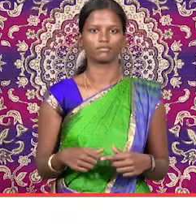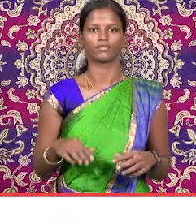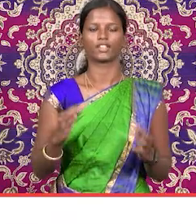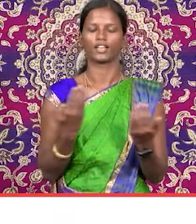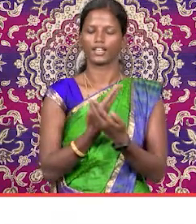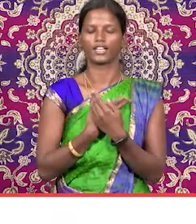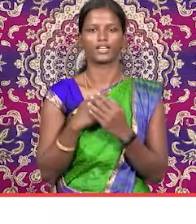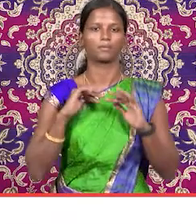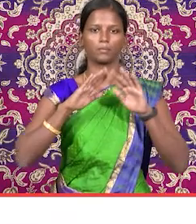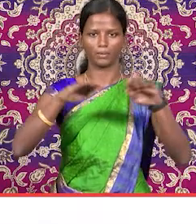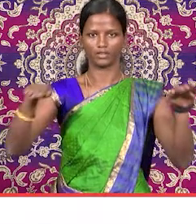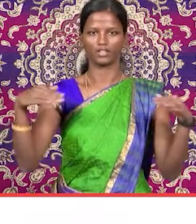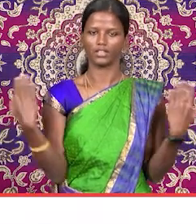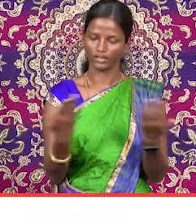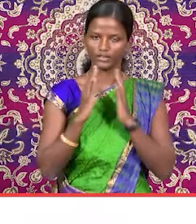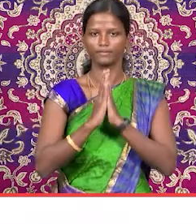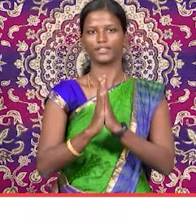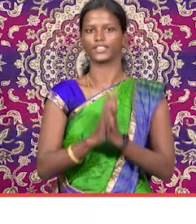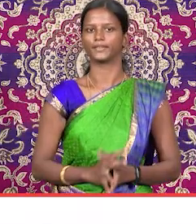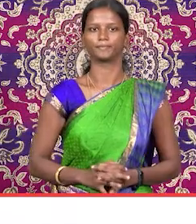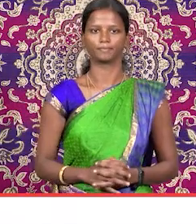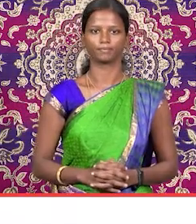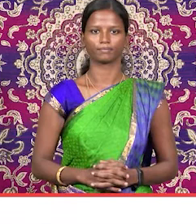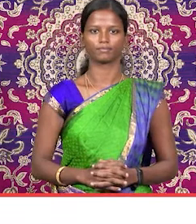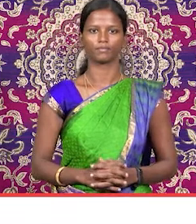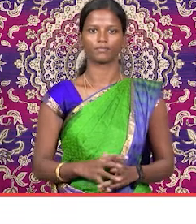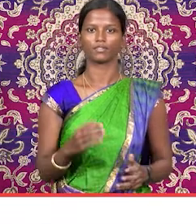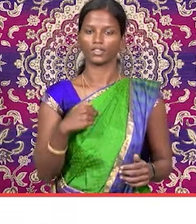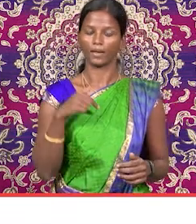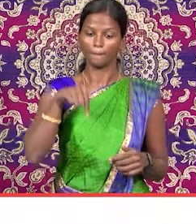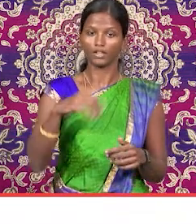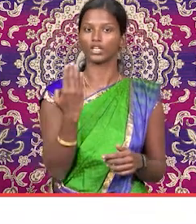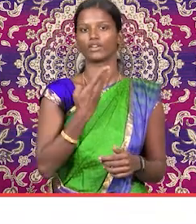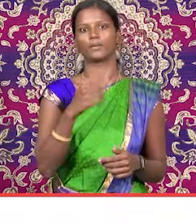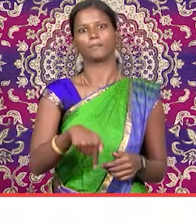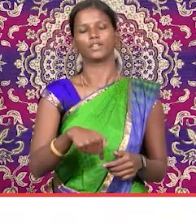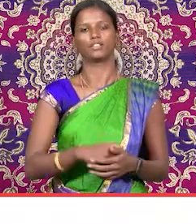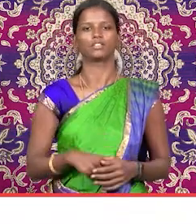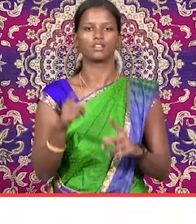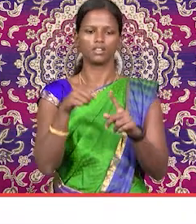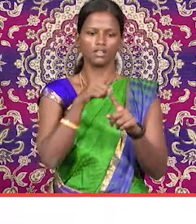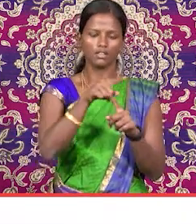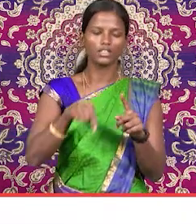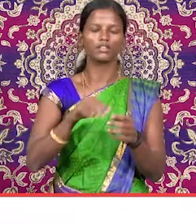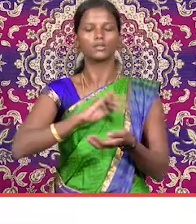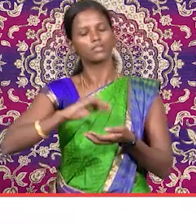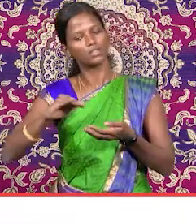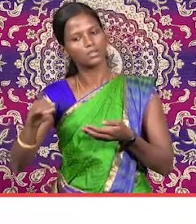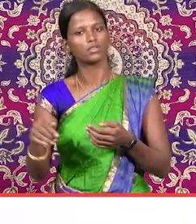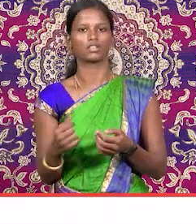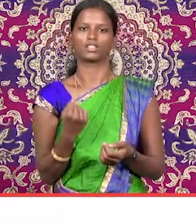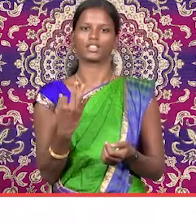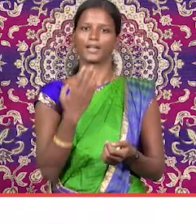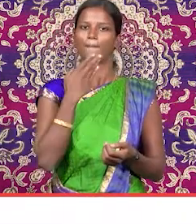என் அன்பான மாணவர்களே, உங்கள் அனைவருக்கும் வணக்கம். நாம் இன்றைய வகுப்பில் சதவீதம் தொடர்பான கணக்குகளை கற்க